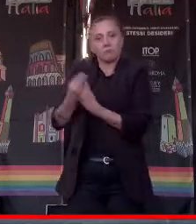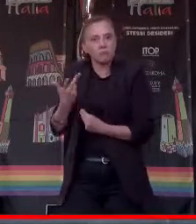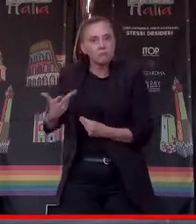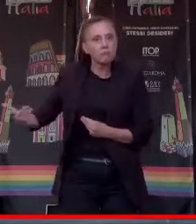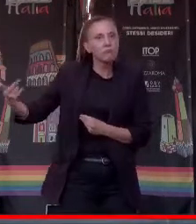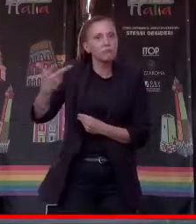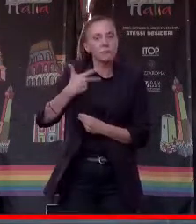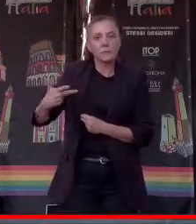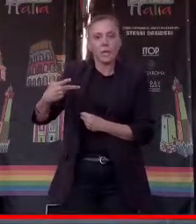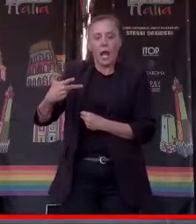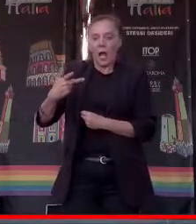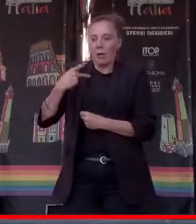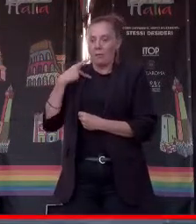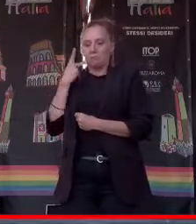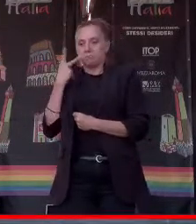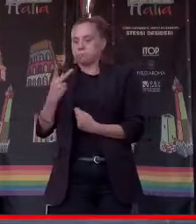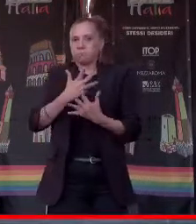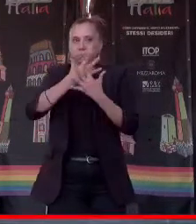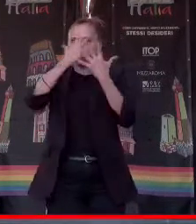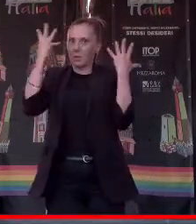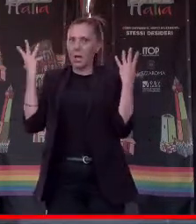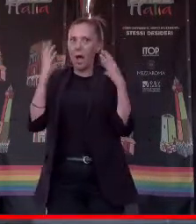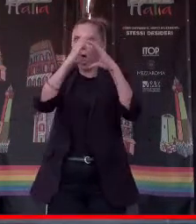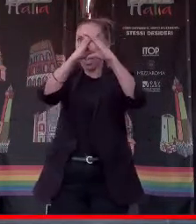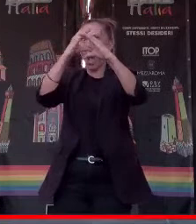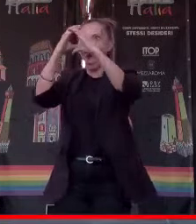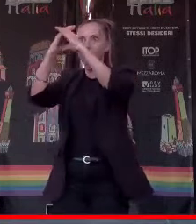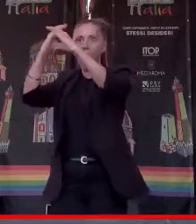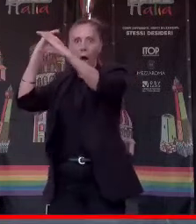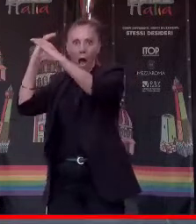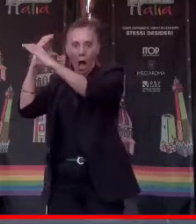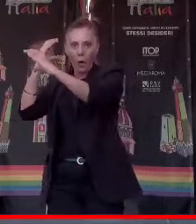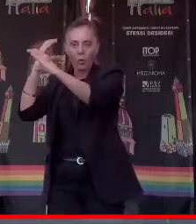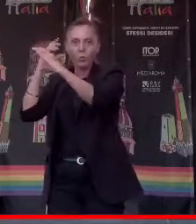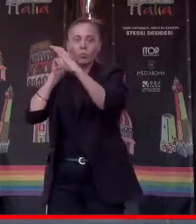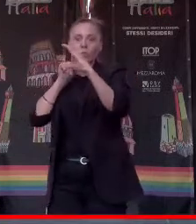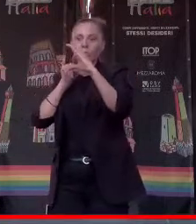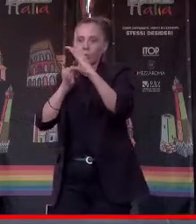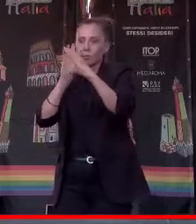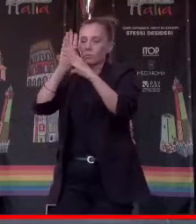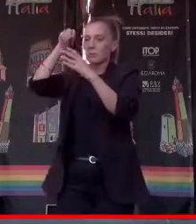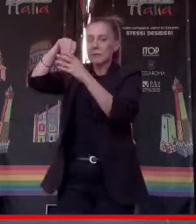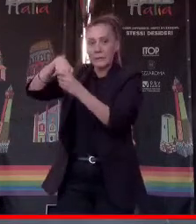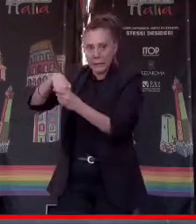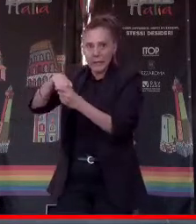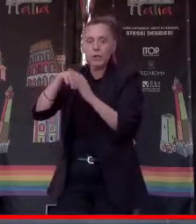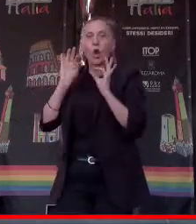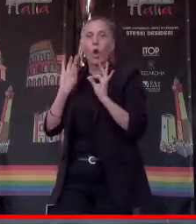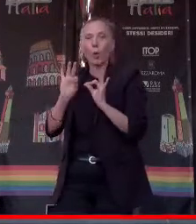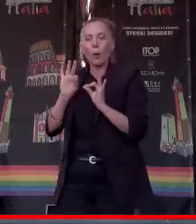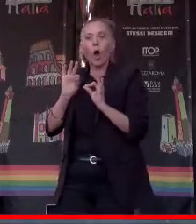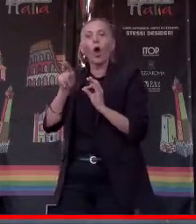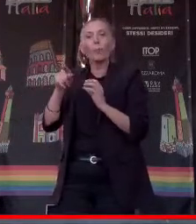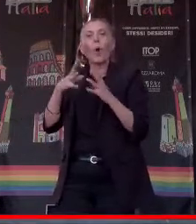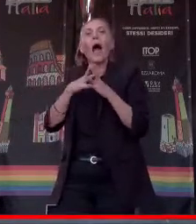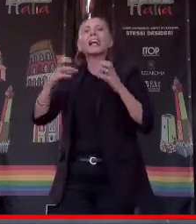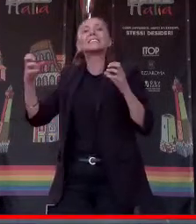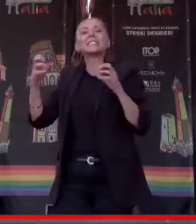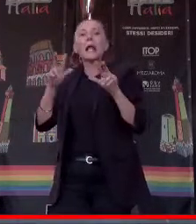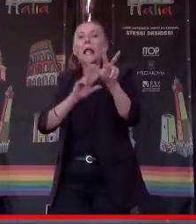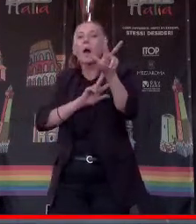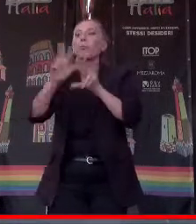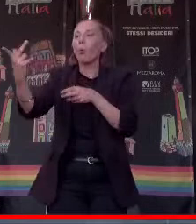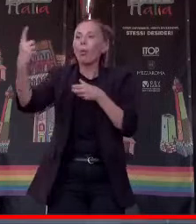e ne sono uscite cose interessanti sia sui mezzi a disposizione di queste due aziende, di questa azienda municipalizzata della nostra città,